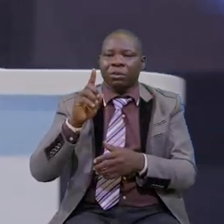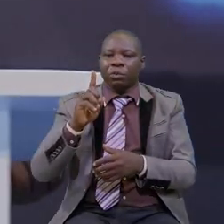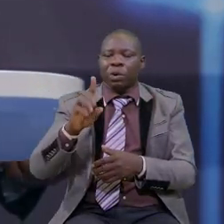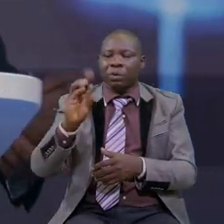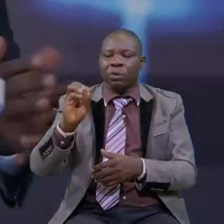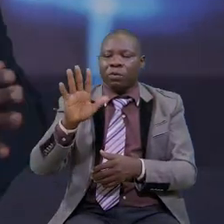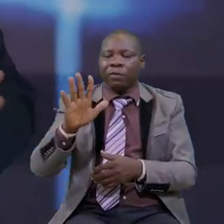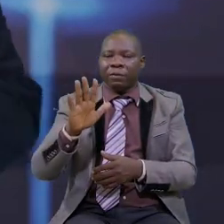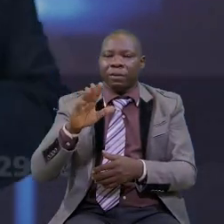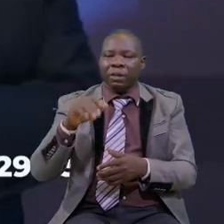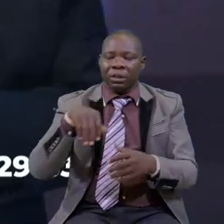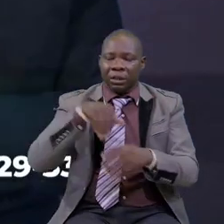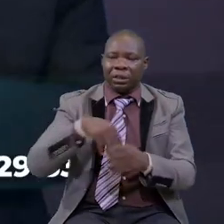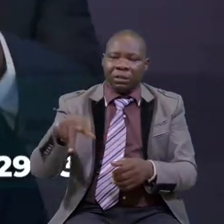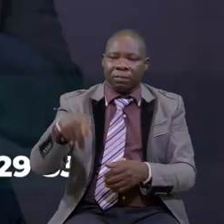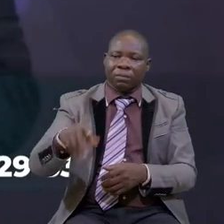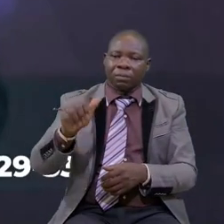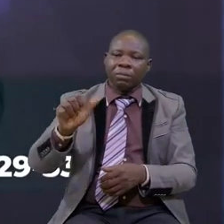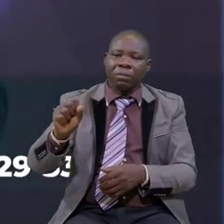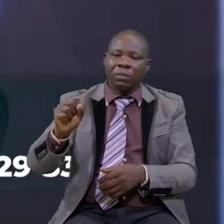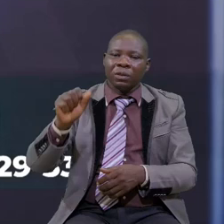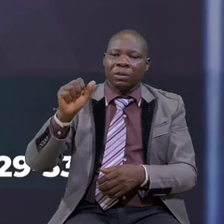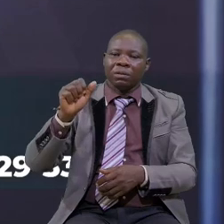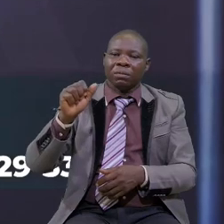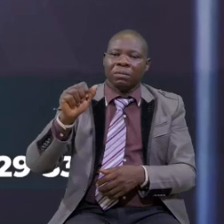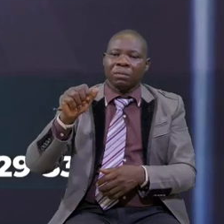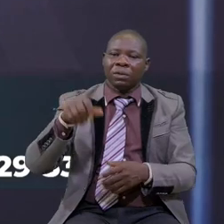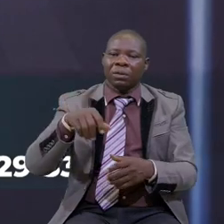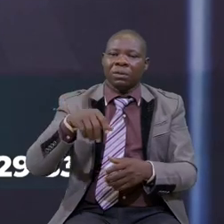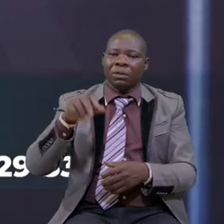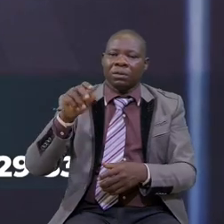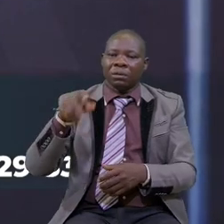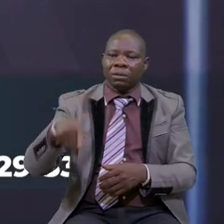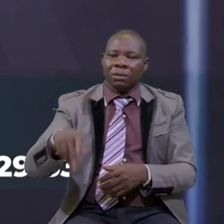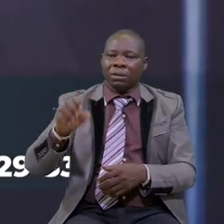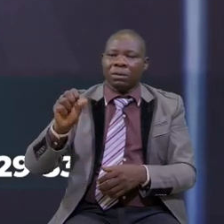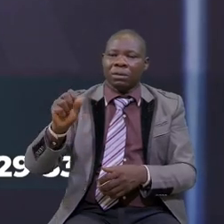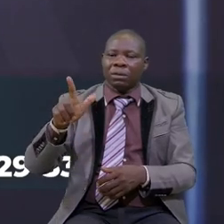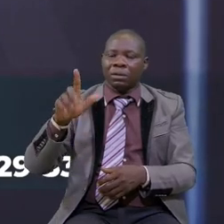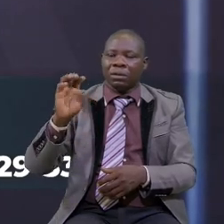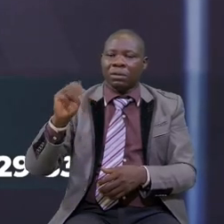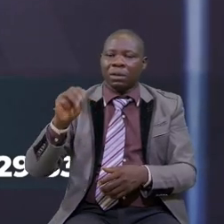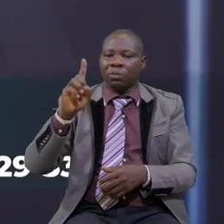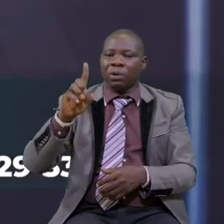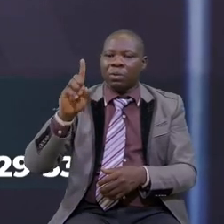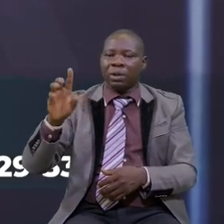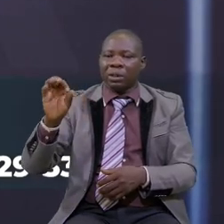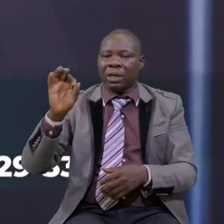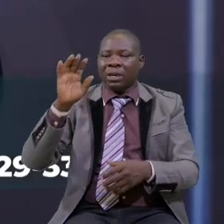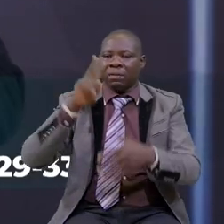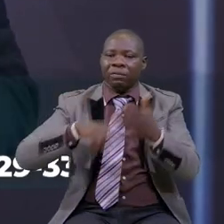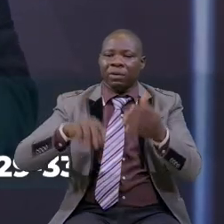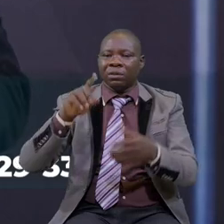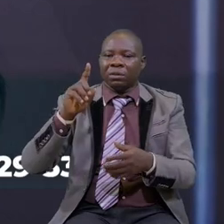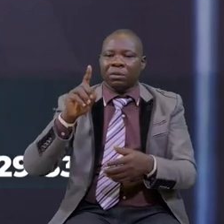Verset 105. Psaume 119, verset 105. Ta parole est une lampe à mes